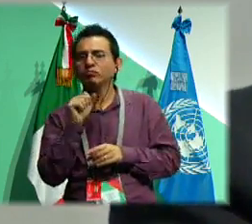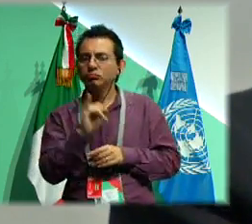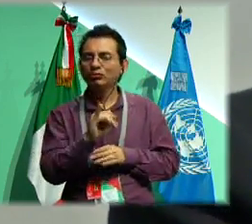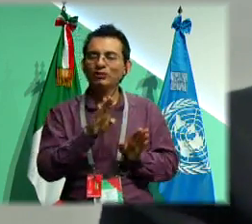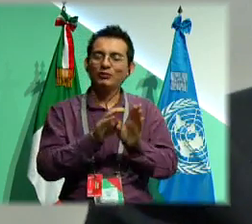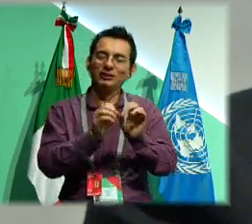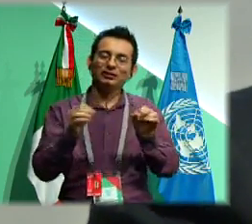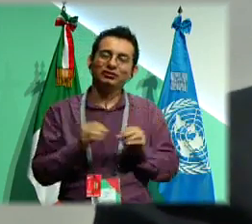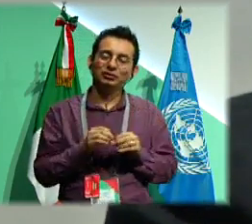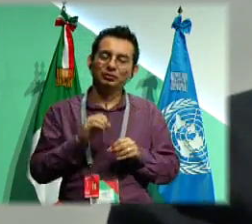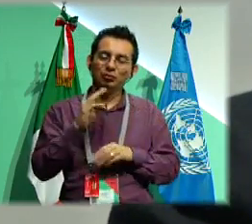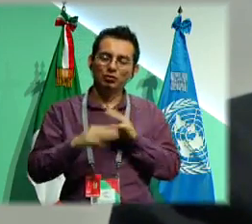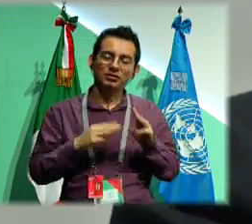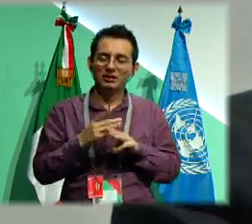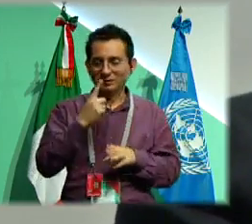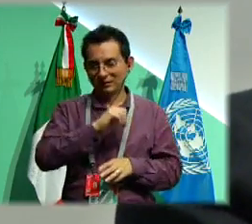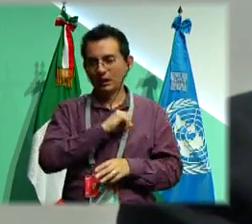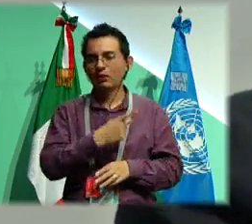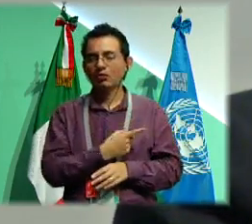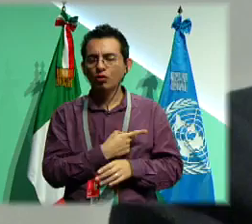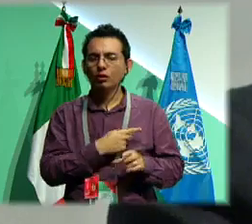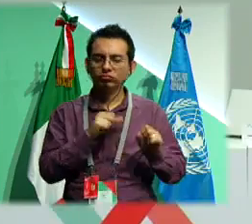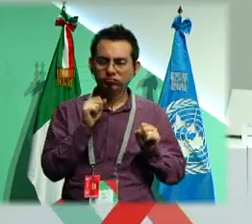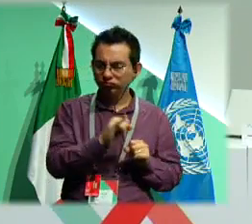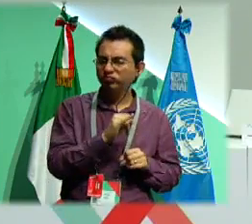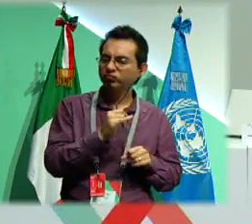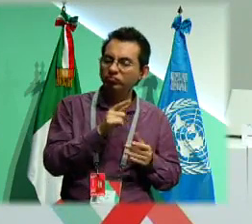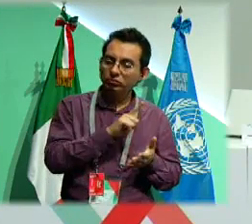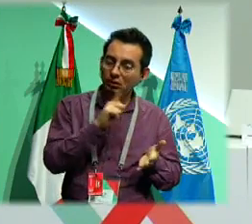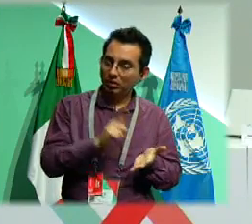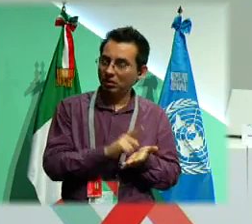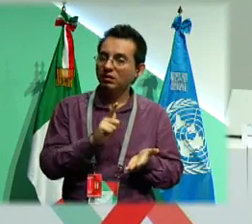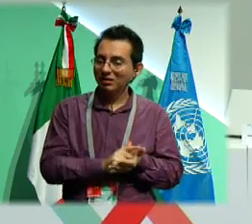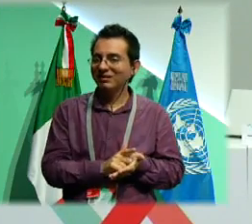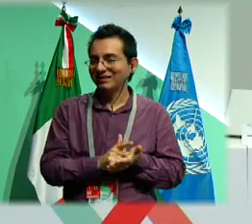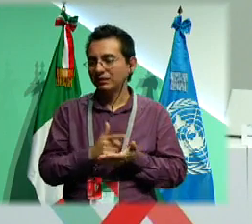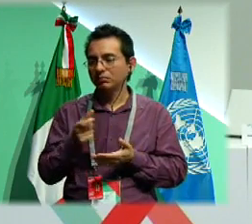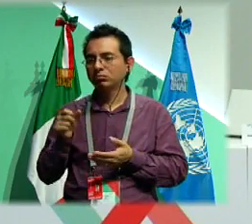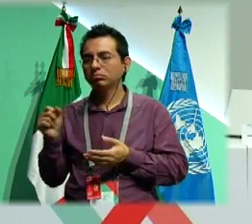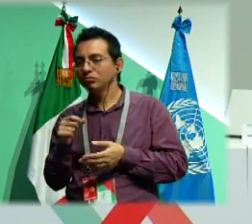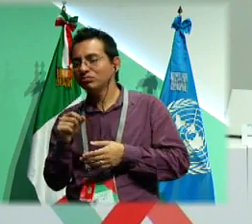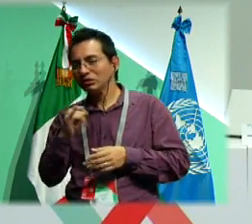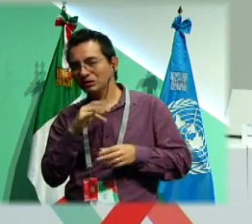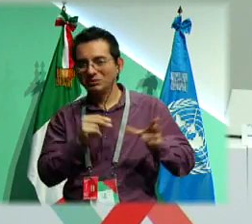Et tout cela, il y a un dialogue entre l'intérêt commercial et la santé.